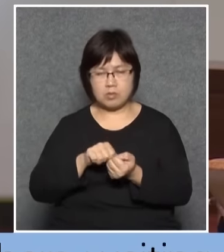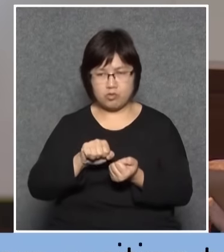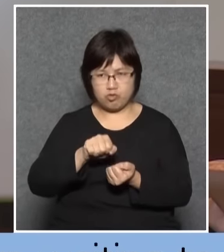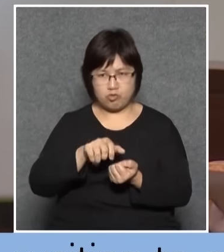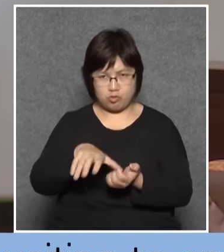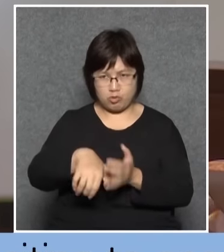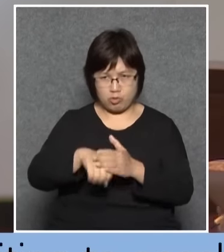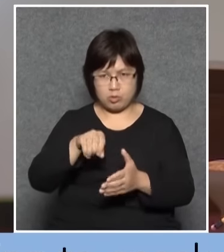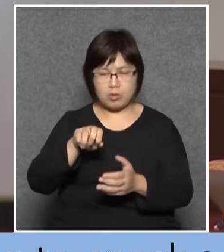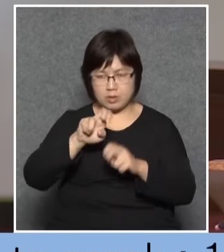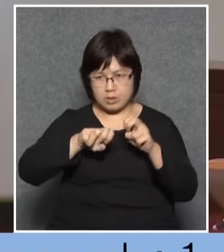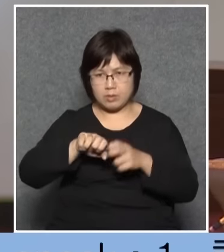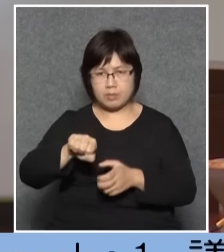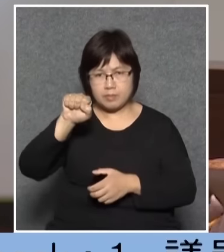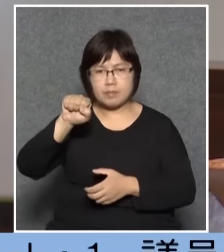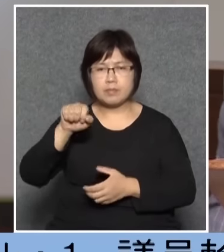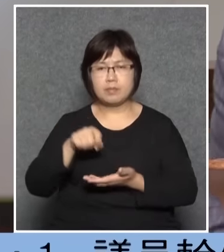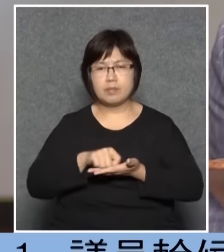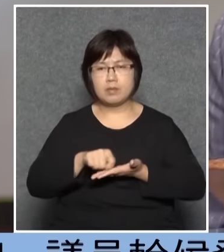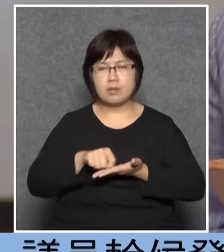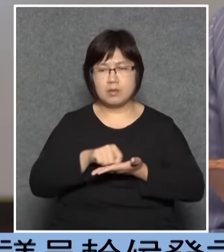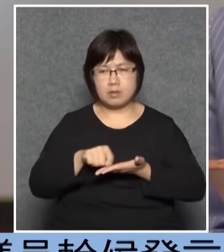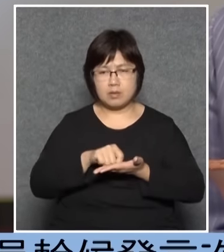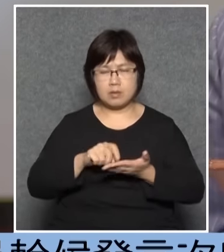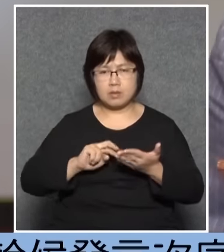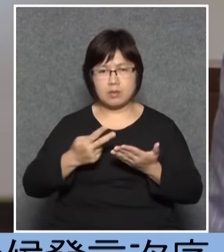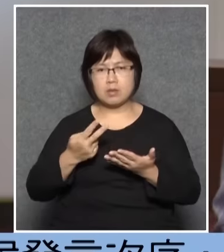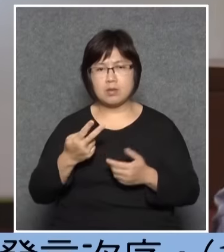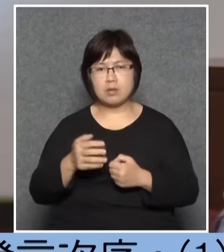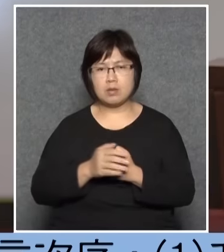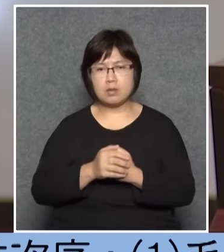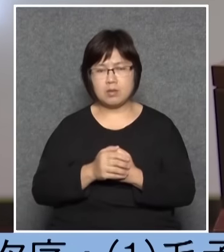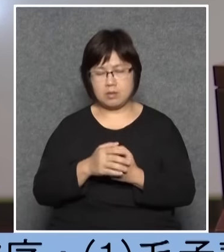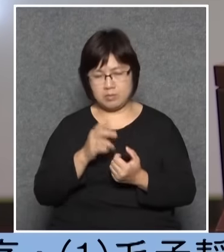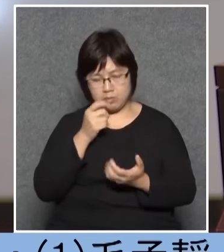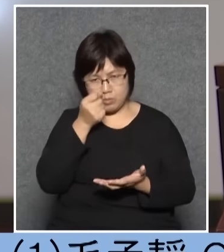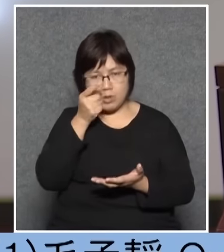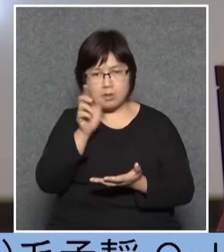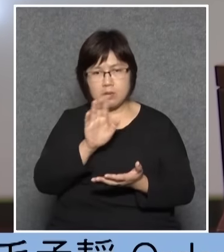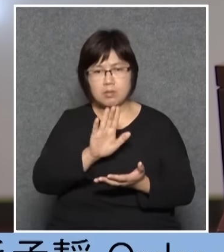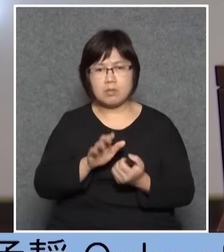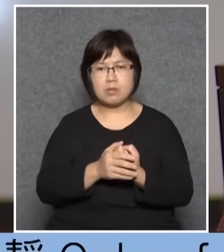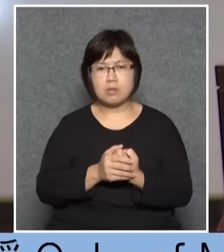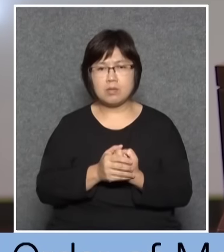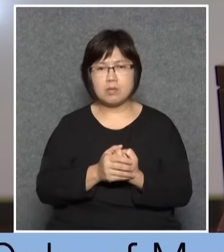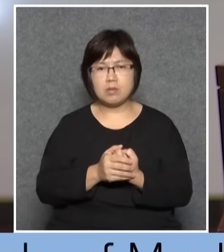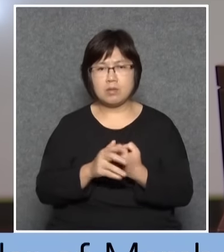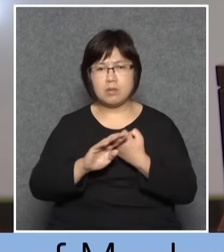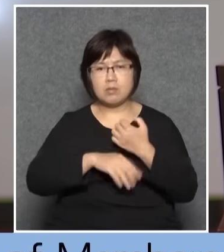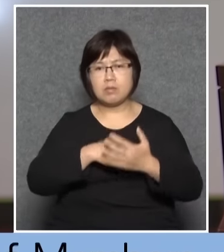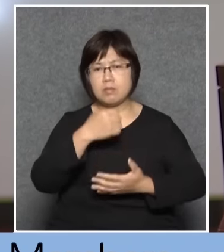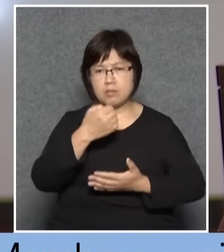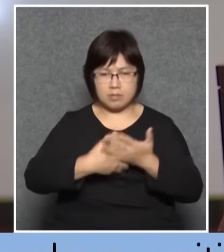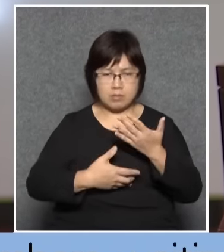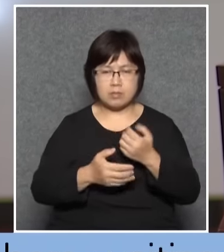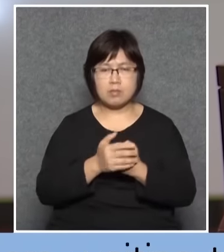即係嗰個文本嘅。嘅嗰個修訂啦，就以免產生呢個歧義啦，係咪？即係因為你法律都係要力求確